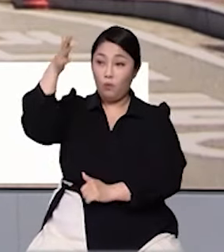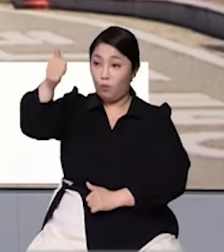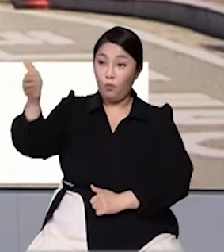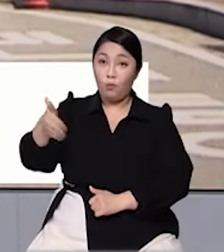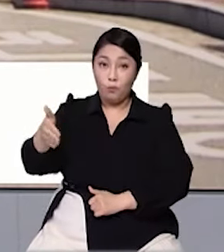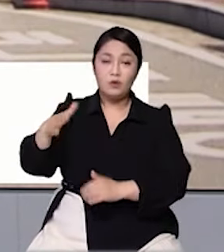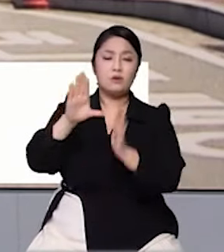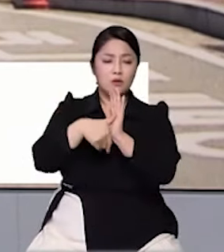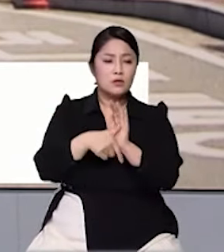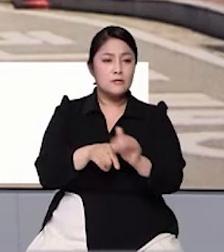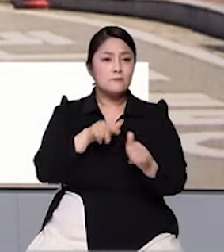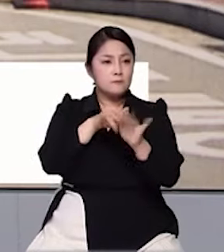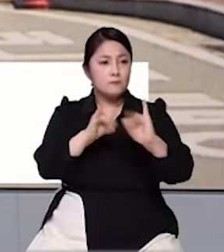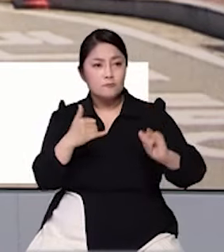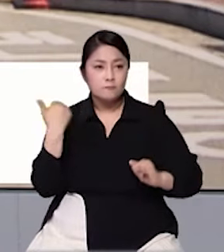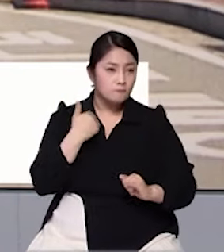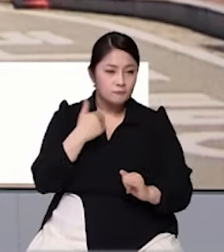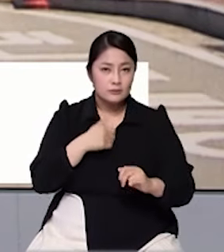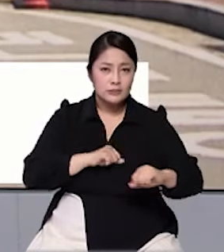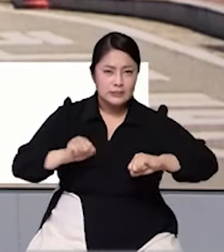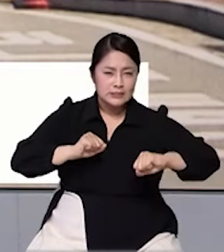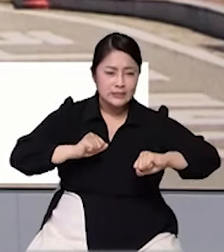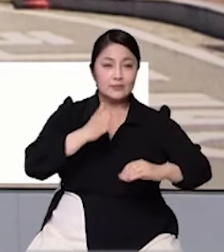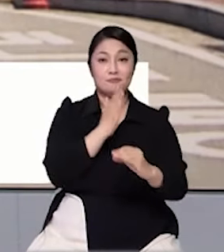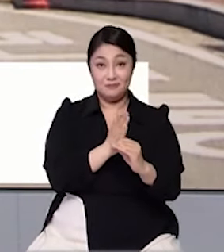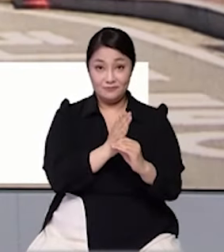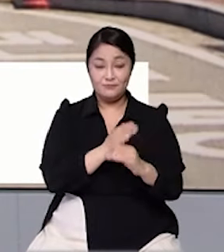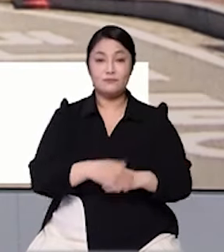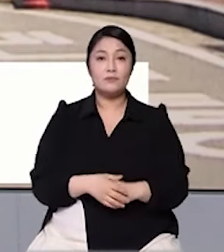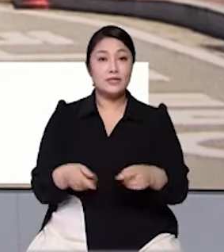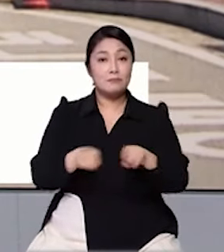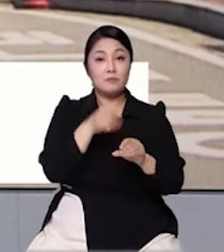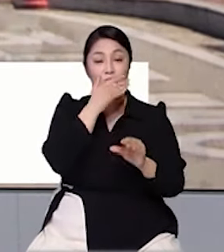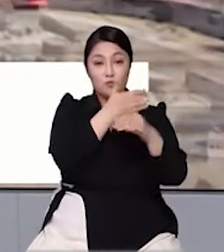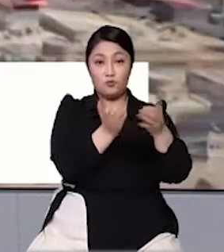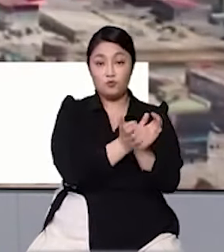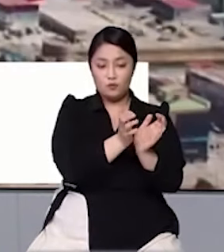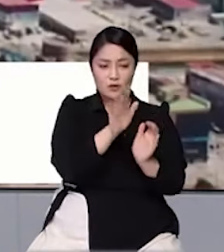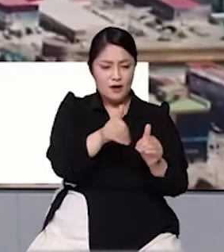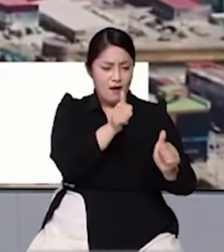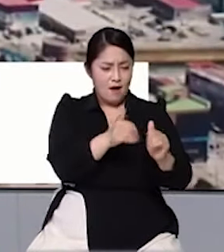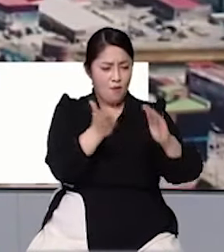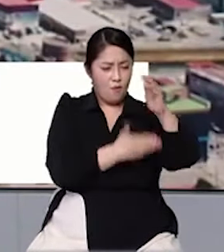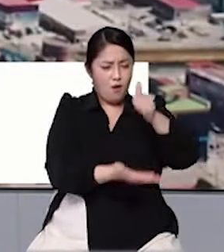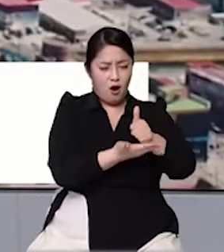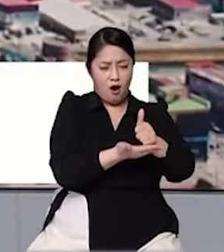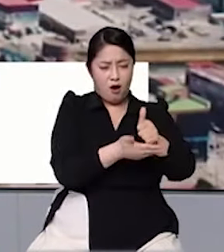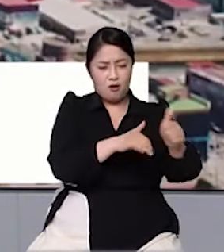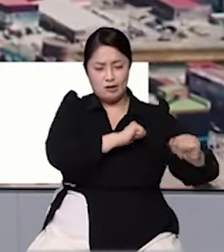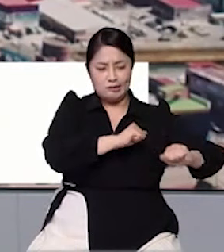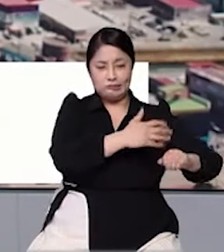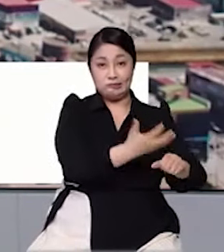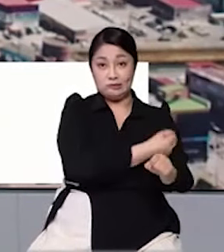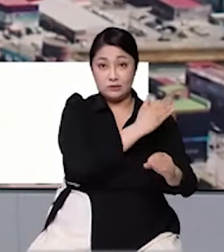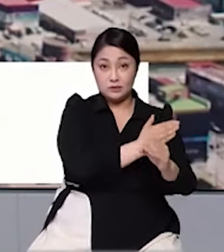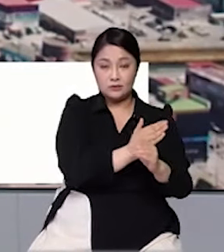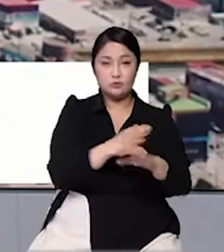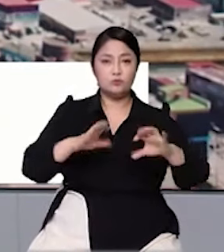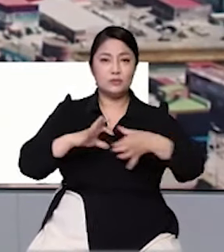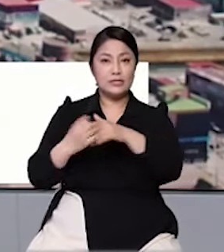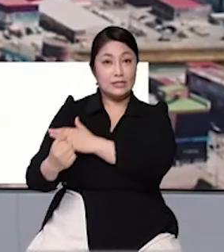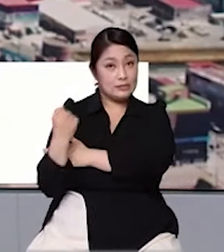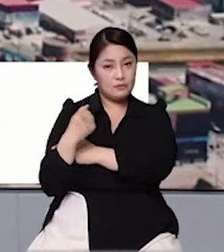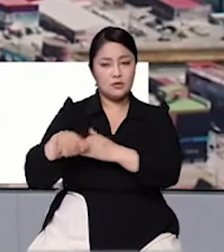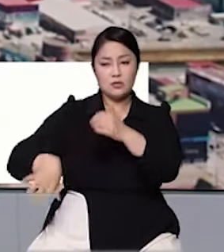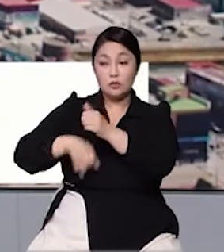입 제자들이 분주하게 표 밭을 가지고 있습니다 더불어 민주당내 치열한 공천 경쟁이 벌어지고 있는 가운데 국민의